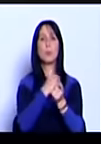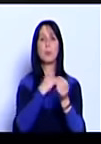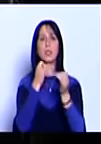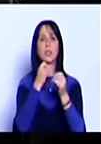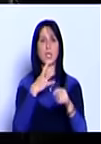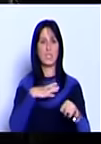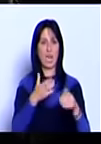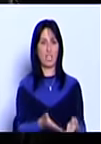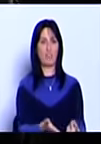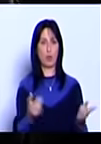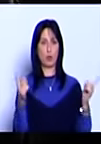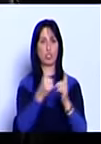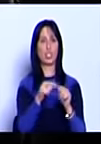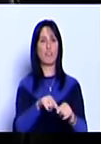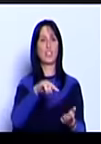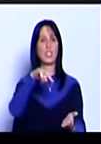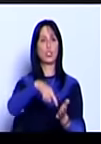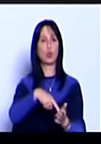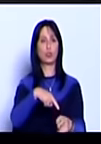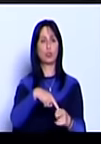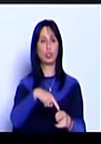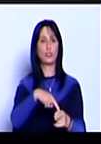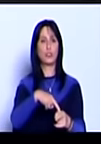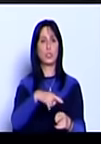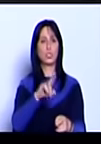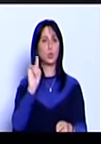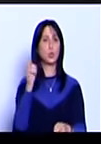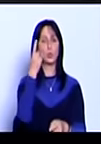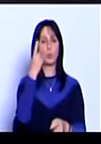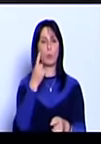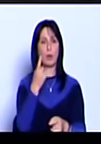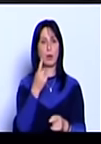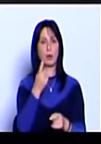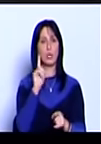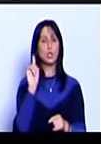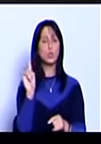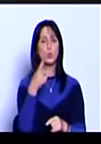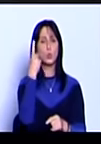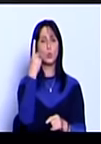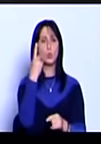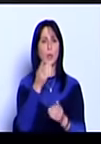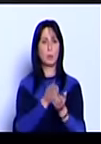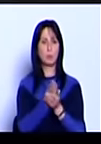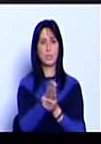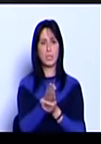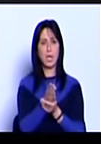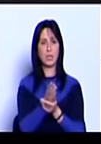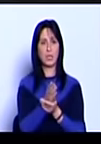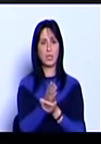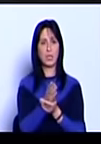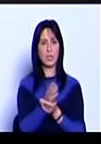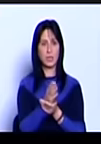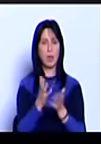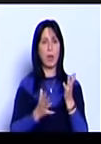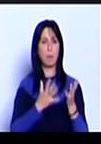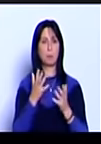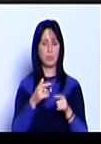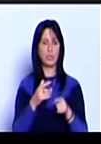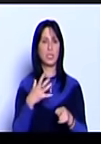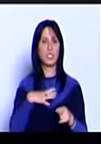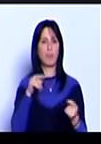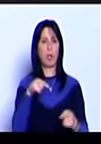საქართველოს ექნება მასპინძელი. დიახ, თქვენ წარმოიდგინეთ, აი ეს არის სუპერ ამოცანა, აი ეს სუპერ მიზანი, ის ამბიცია, რომელიც